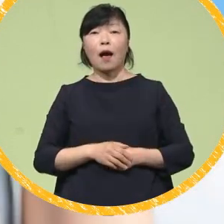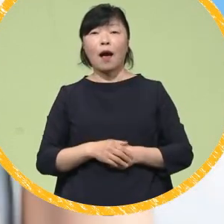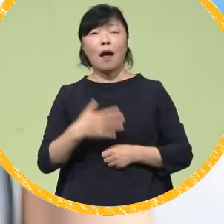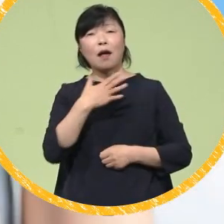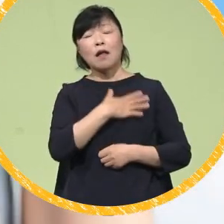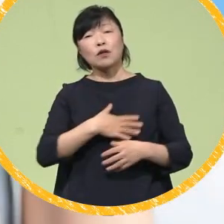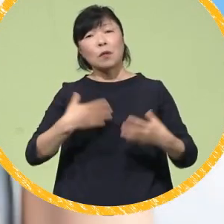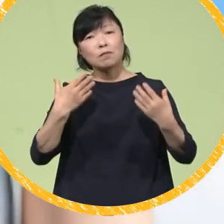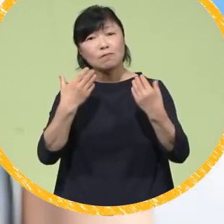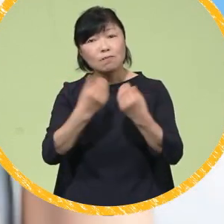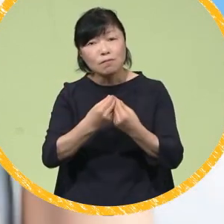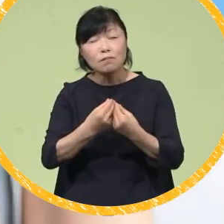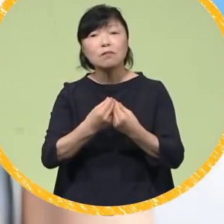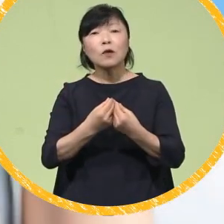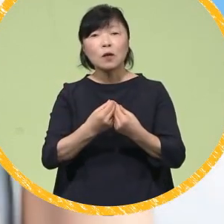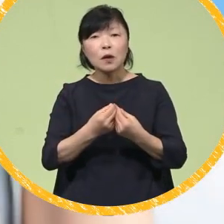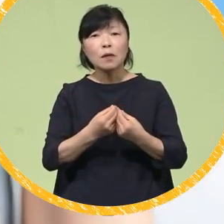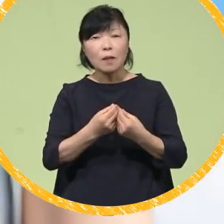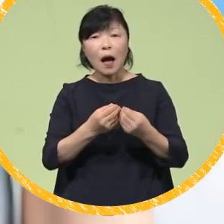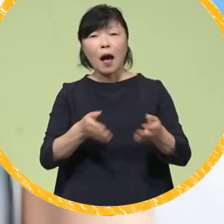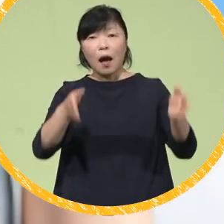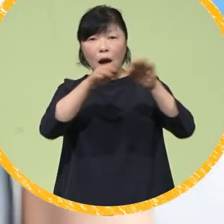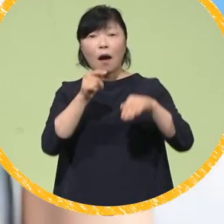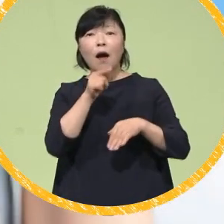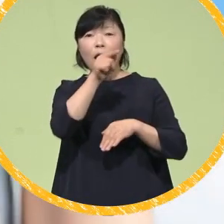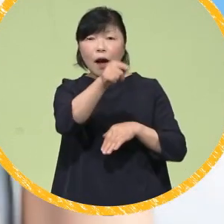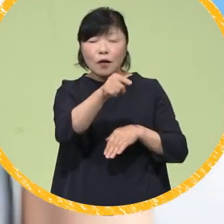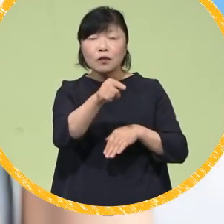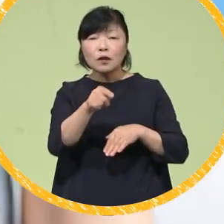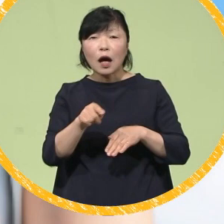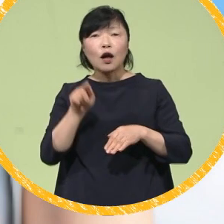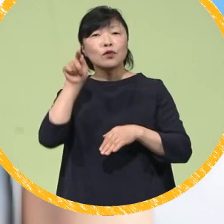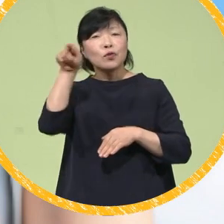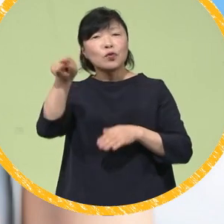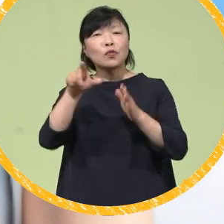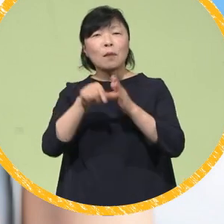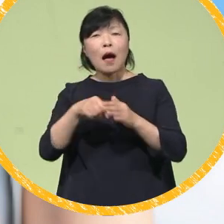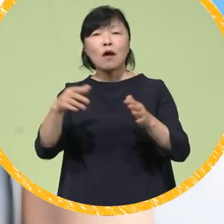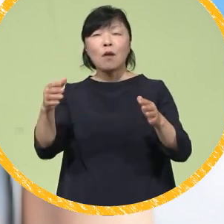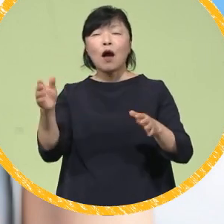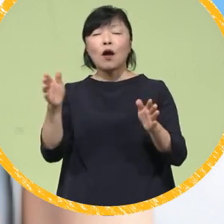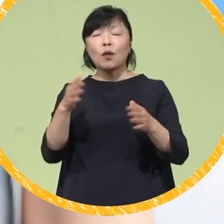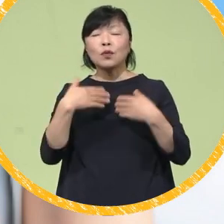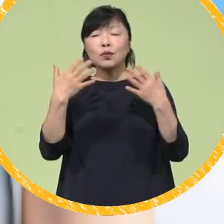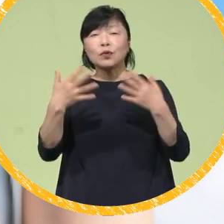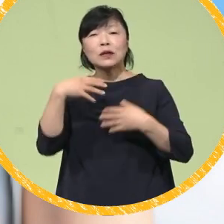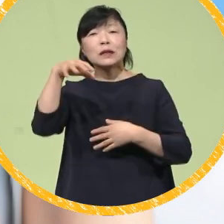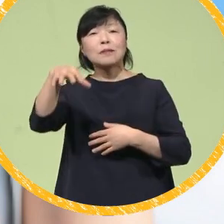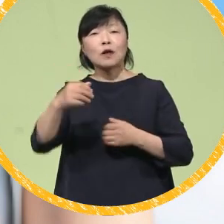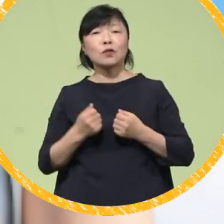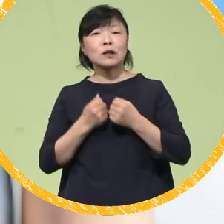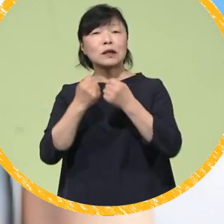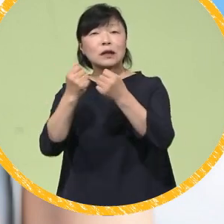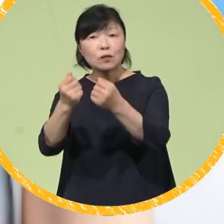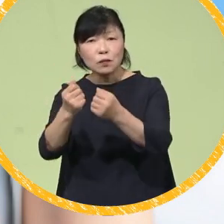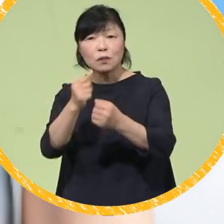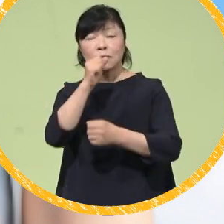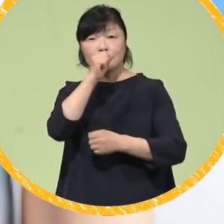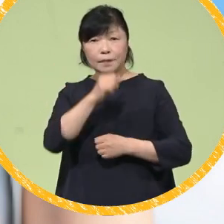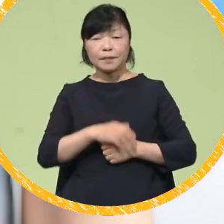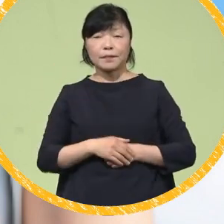体調に異変を感じたら屋内の店舗や屋外なら日陰や風通しの良い場所など涼しい場所に移動しましょ